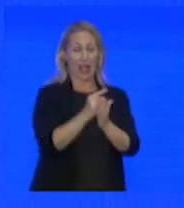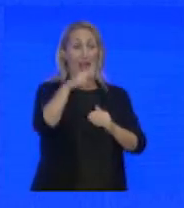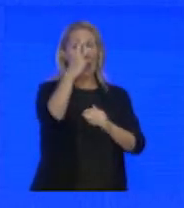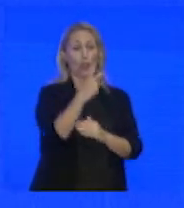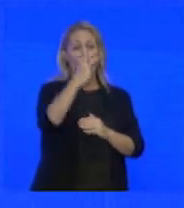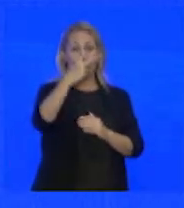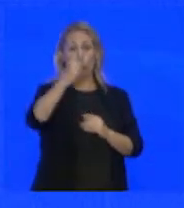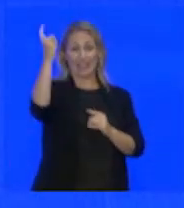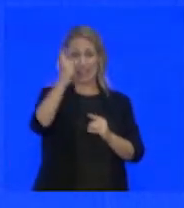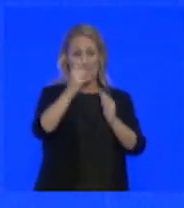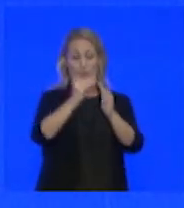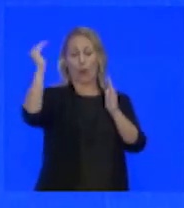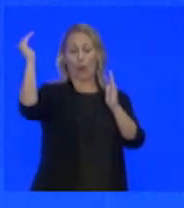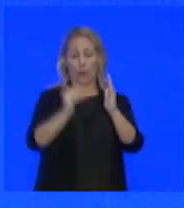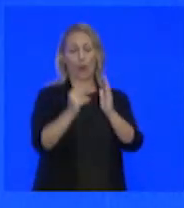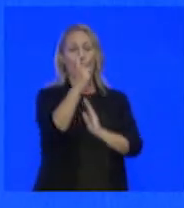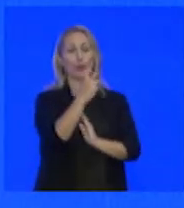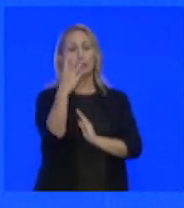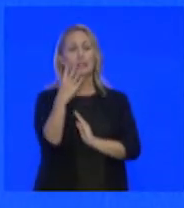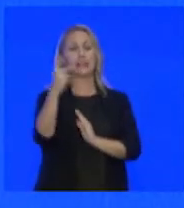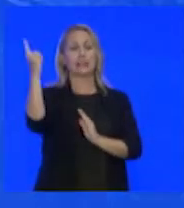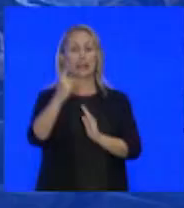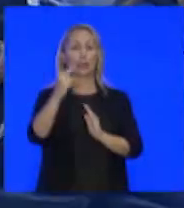στο 24%.